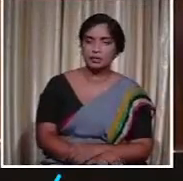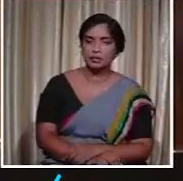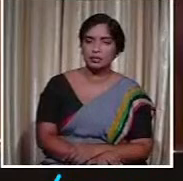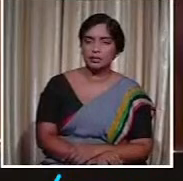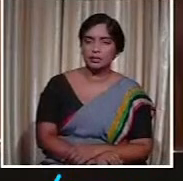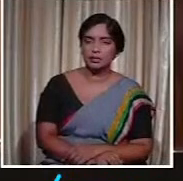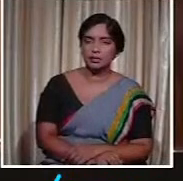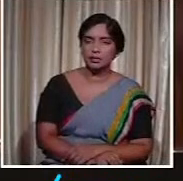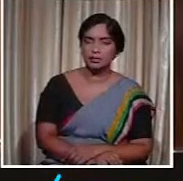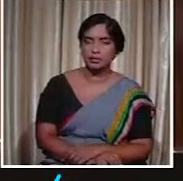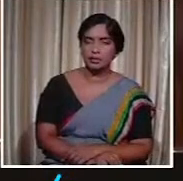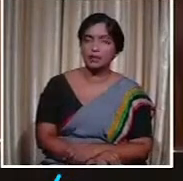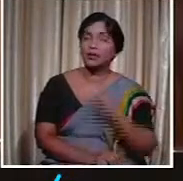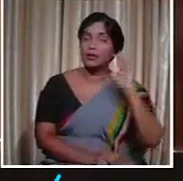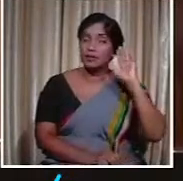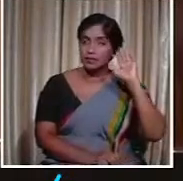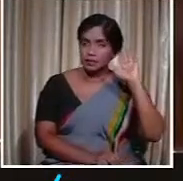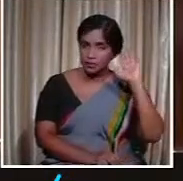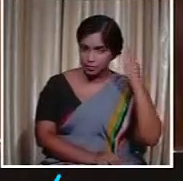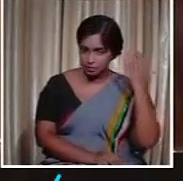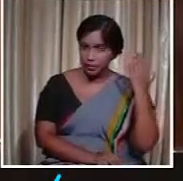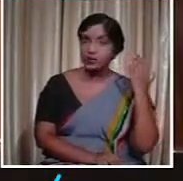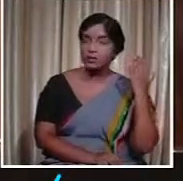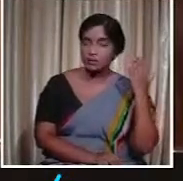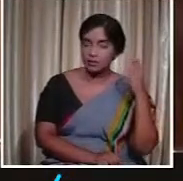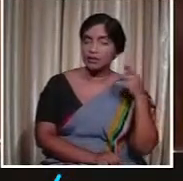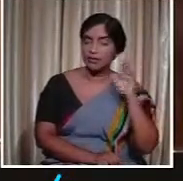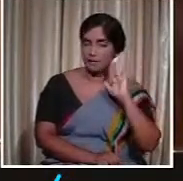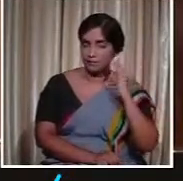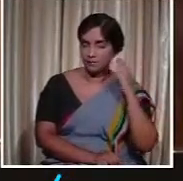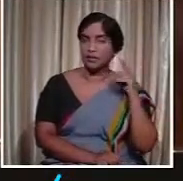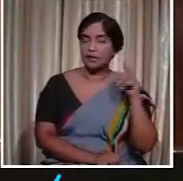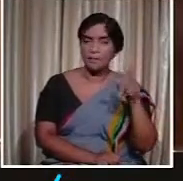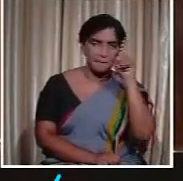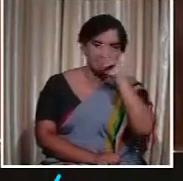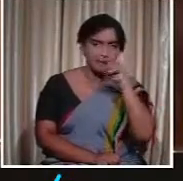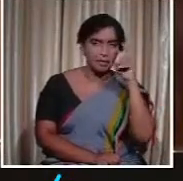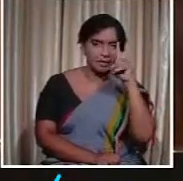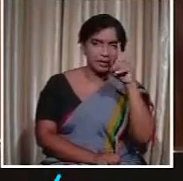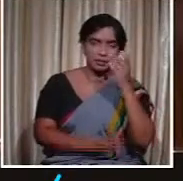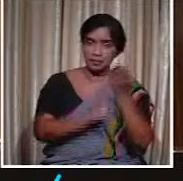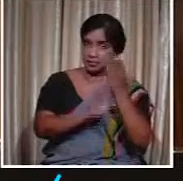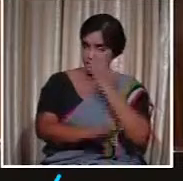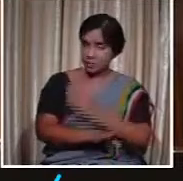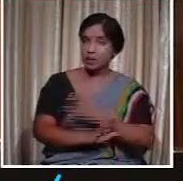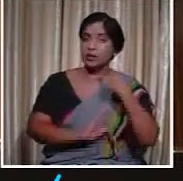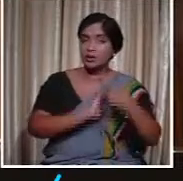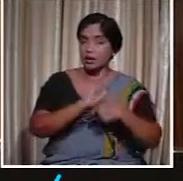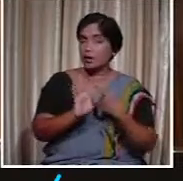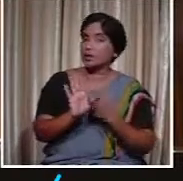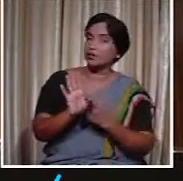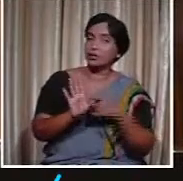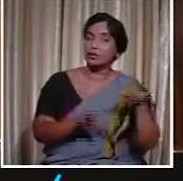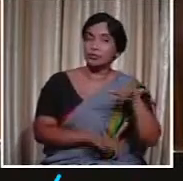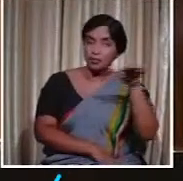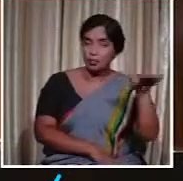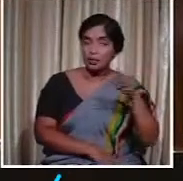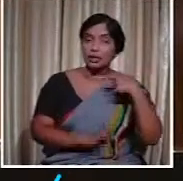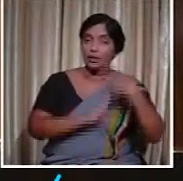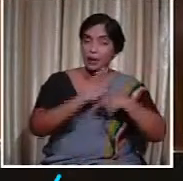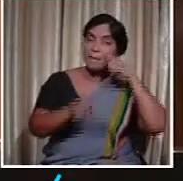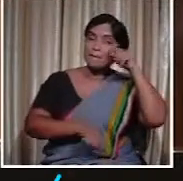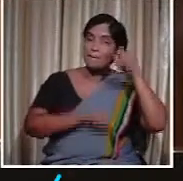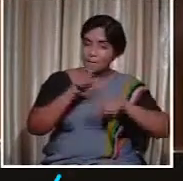Garu Katanayakathumani visheshayenma Dan obathuma ahuwane prashne masa ekahamarata kalin me rate taruna prajawat me rate